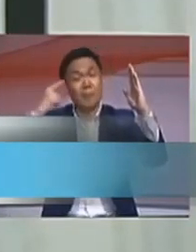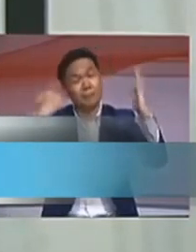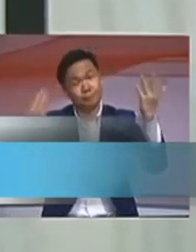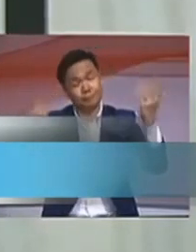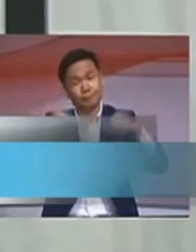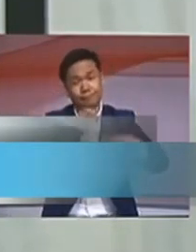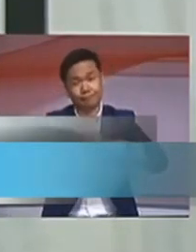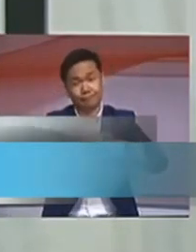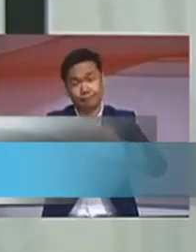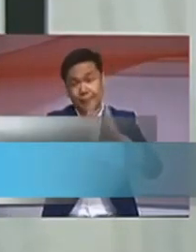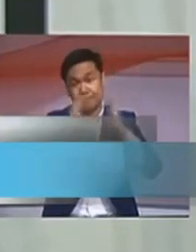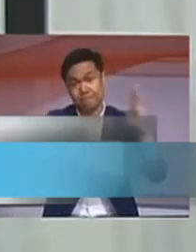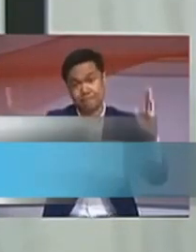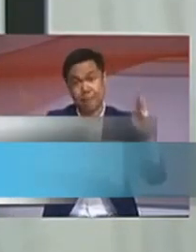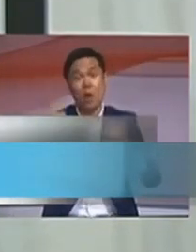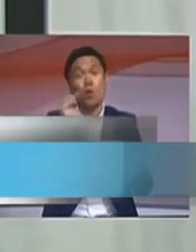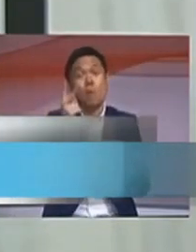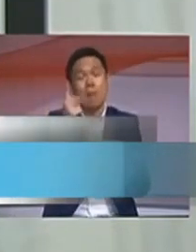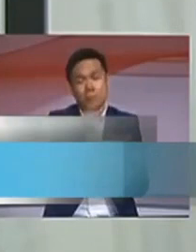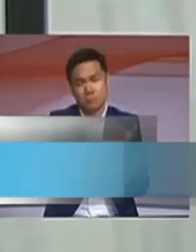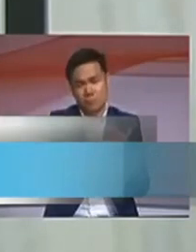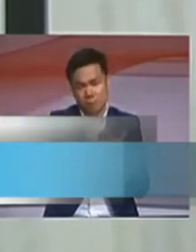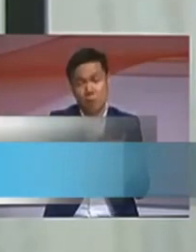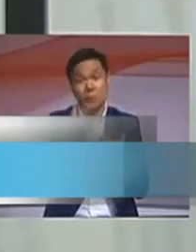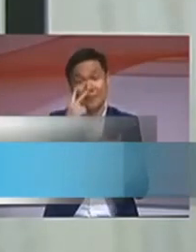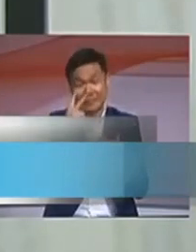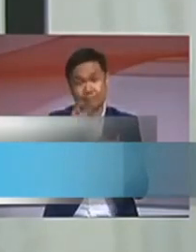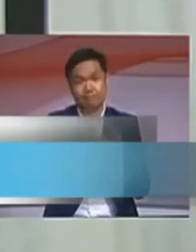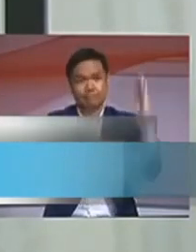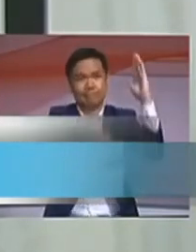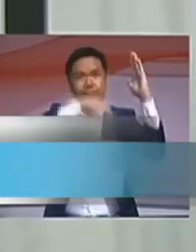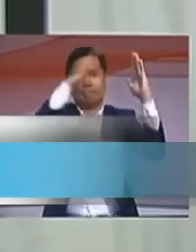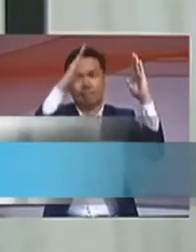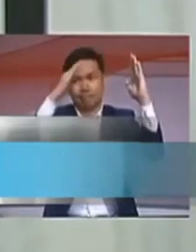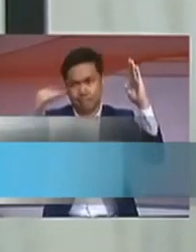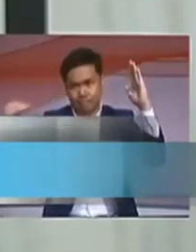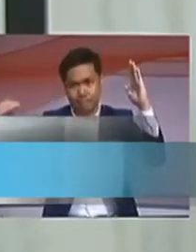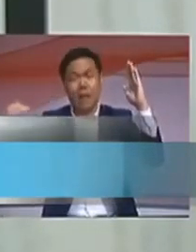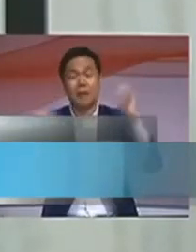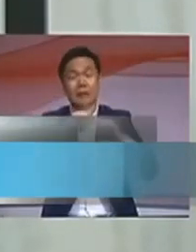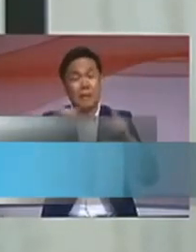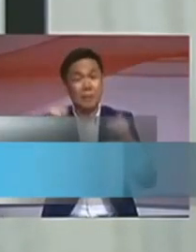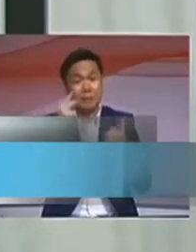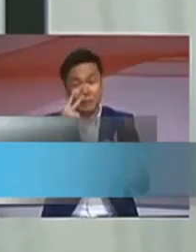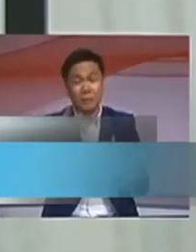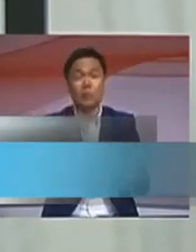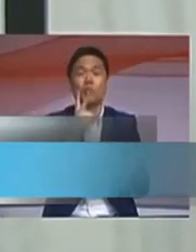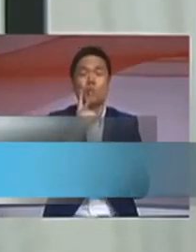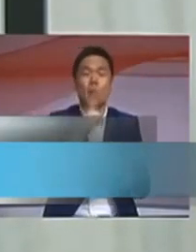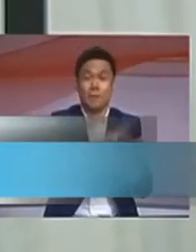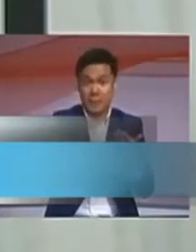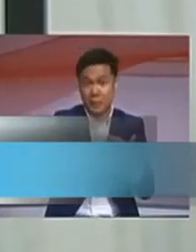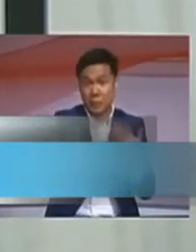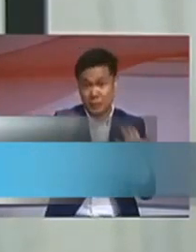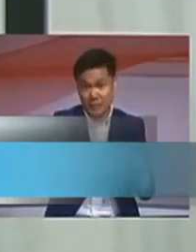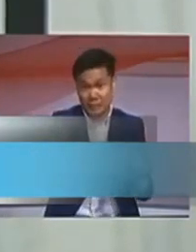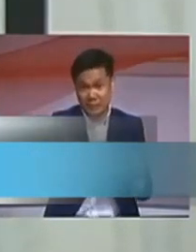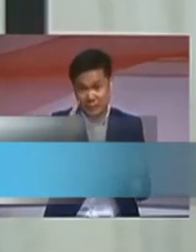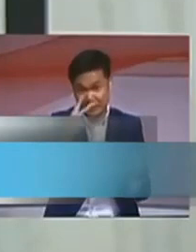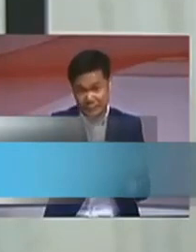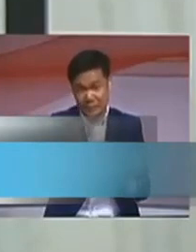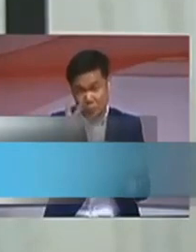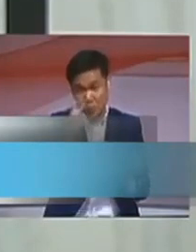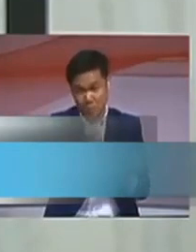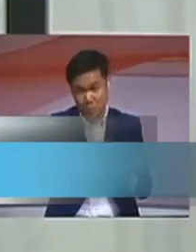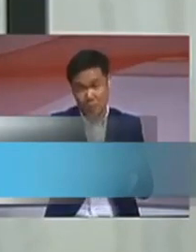tempoh 12 minggu kita akan lihat. Tetapi kita akan melaksanakan 2 minggu dulu, yang kita akan